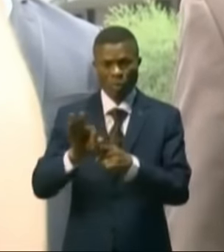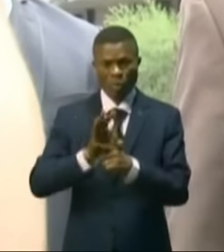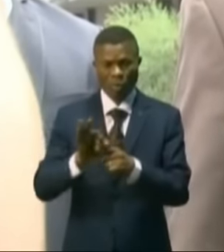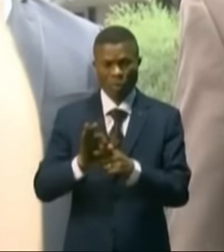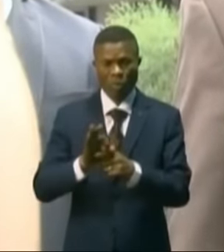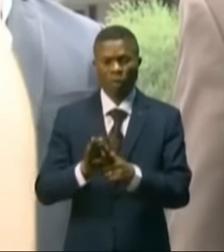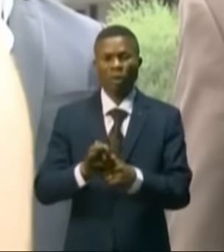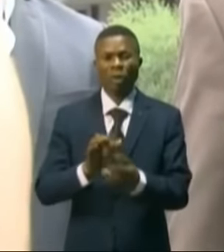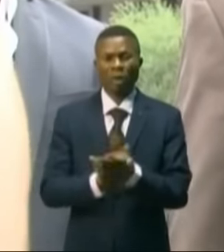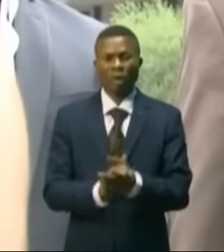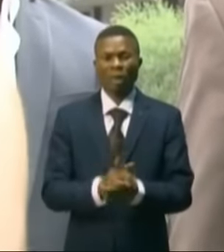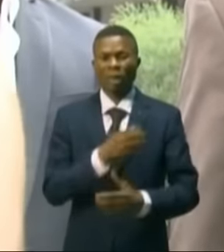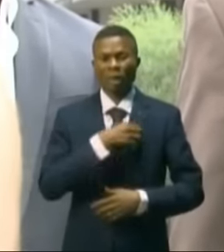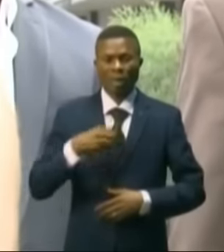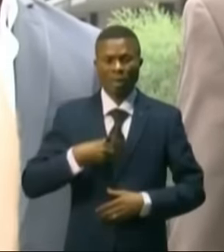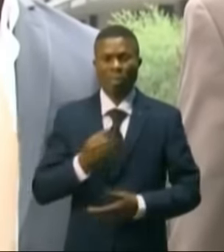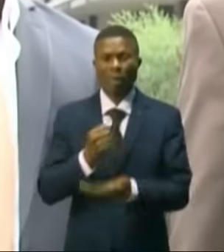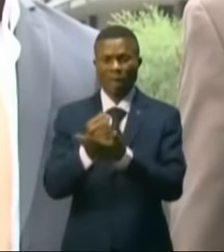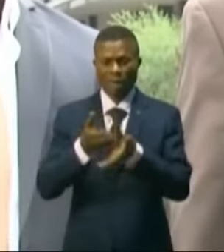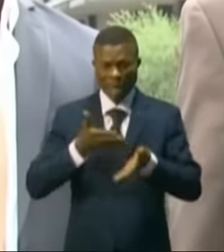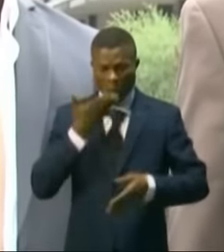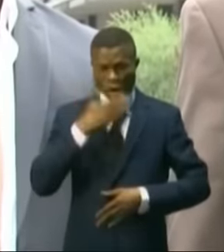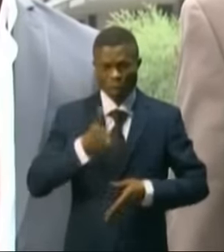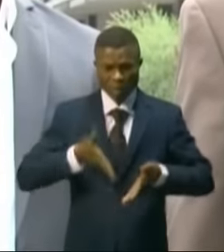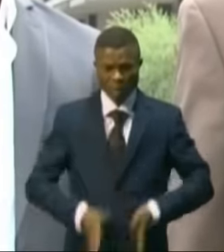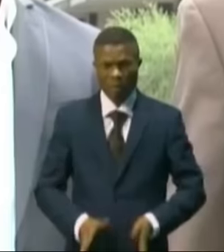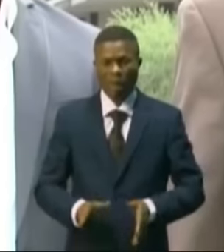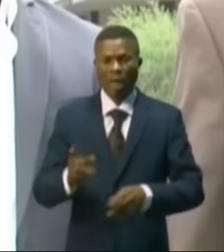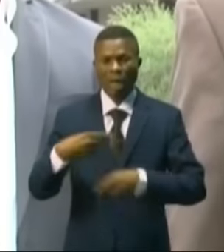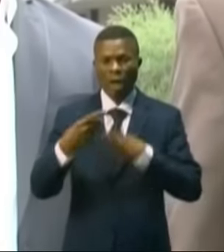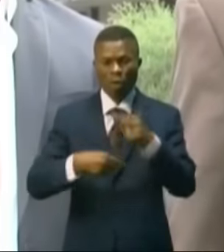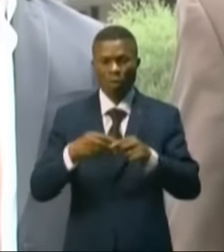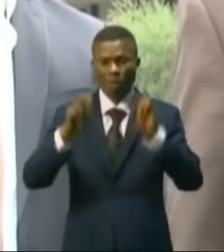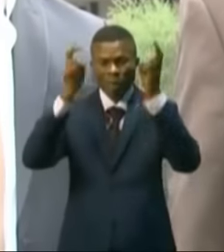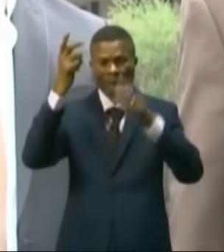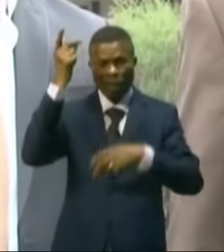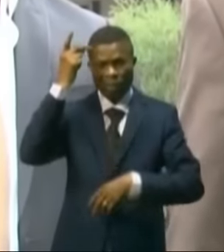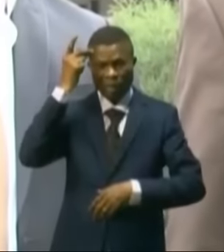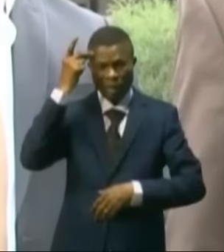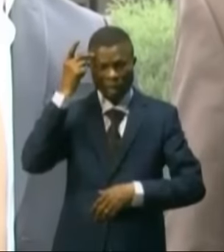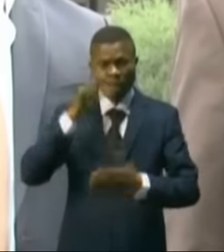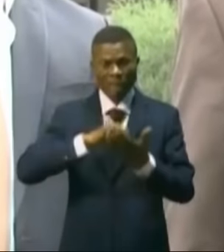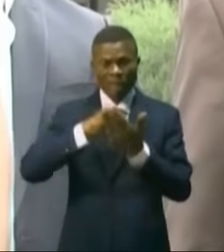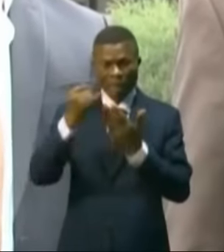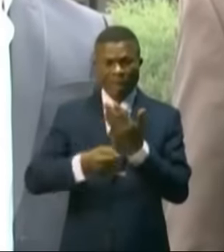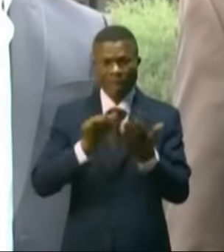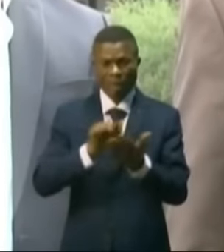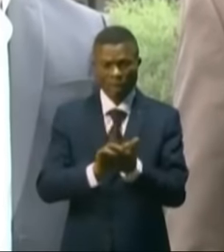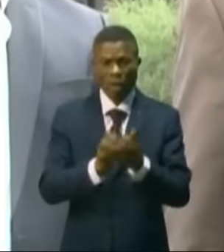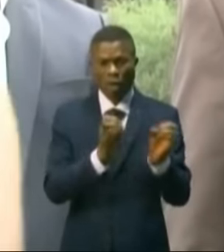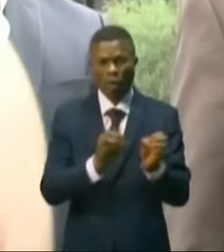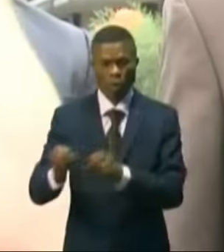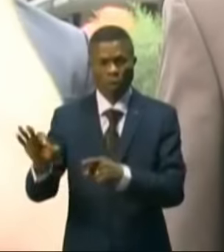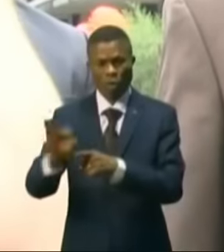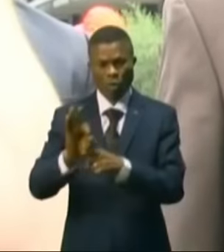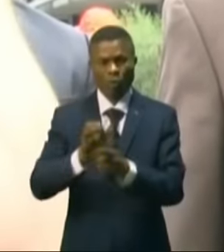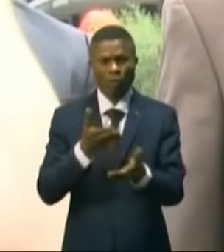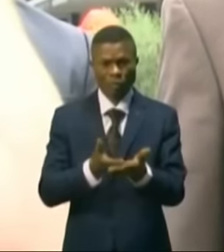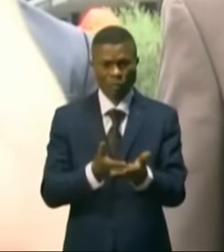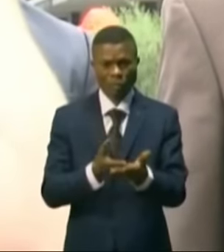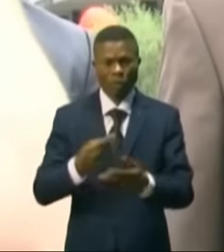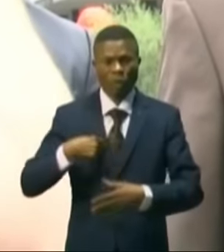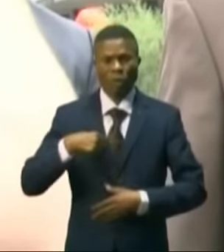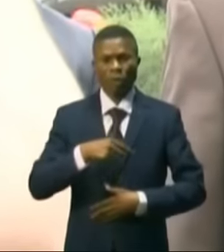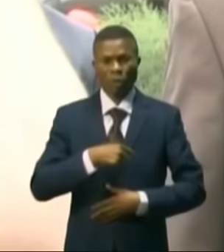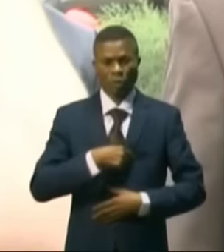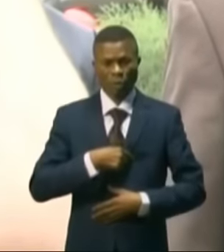sages-femmes. Comme la gratuité des accouchements a commencé dans la ville province de Kinshasa, c'est dans le cadre-là que nous organisons cette formation. Nous